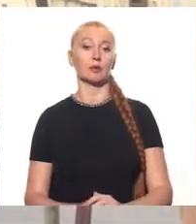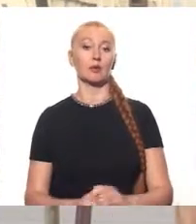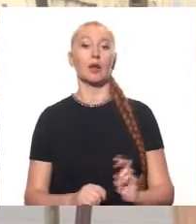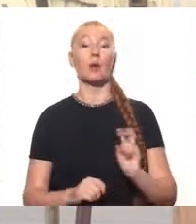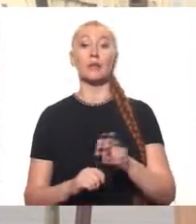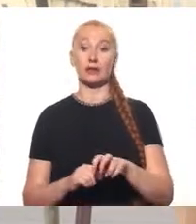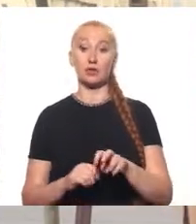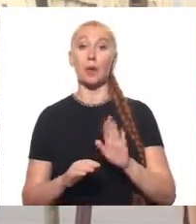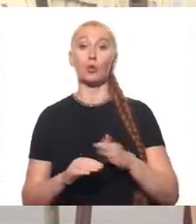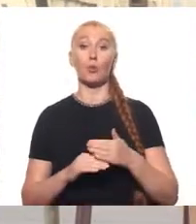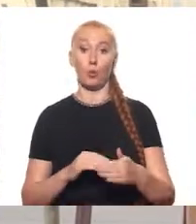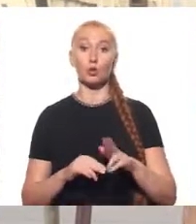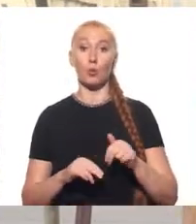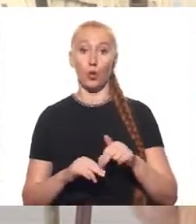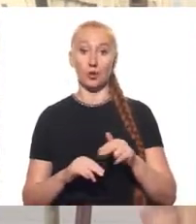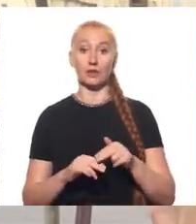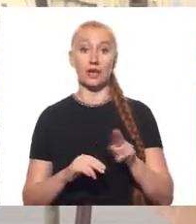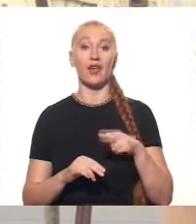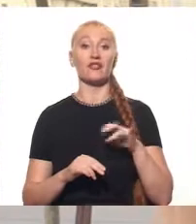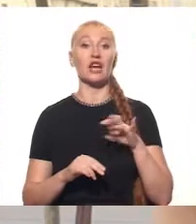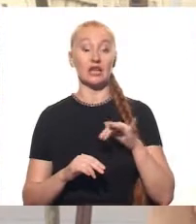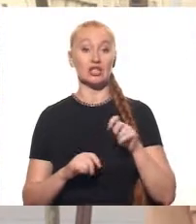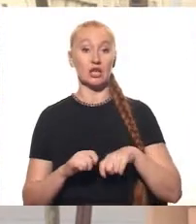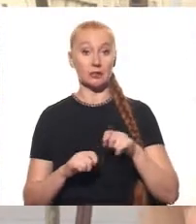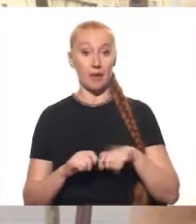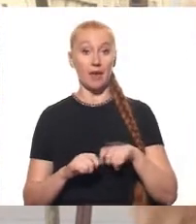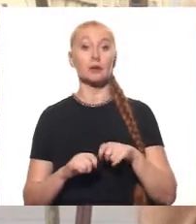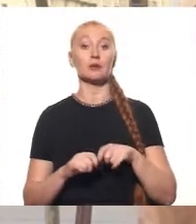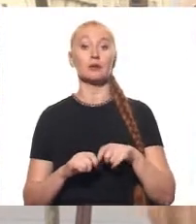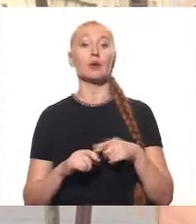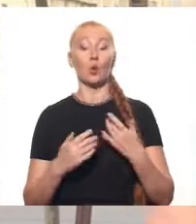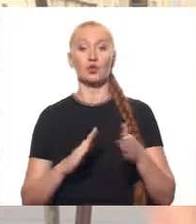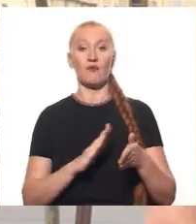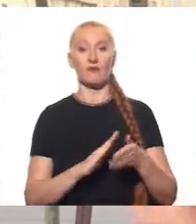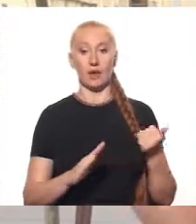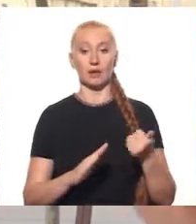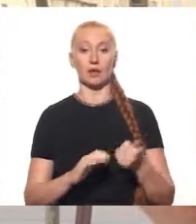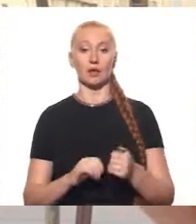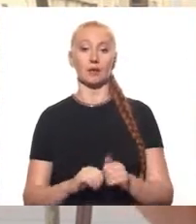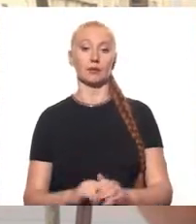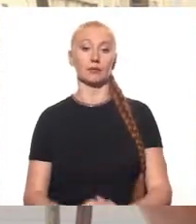Підійшов працівник поліції, дільничний інспектор, сказав, вже викликали